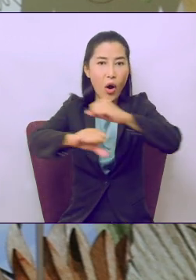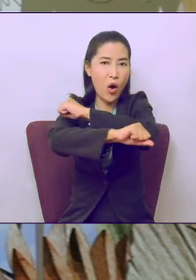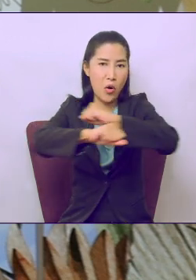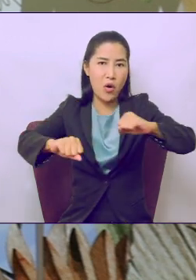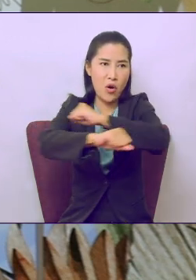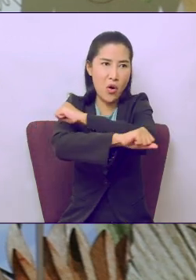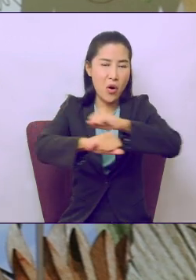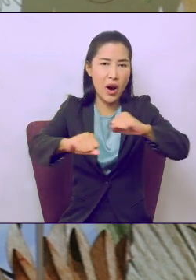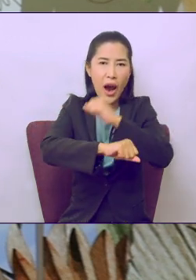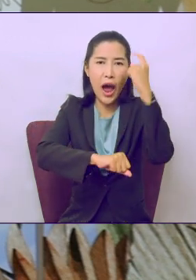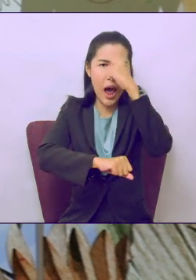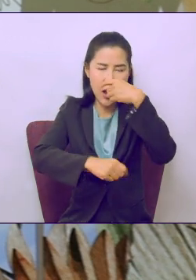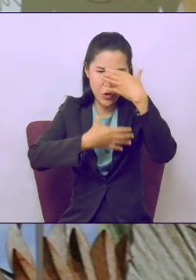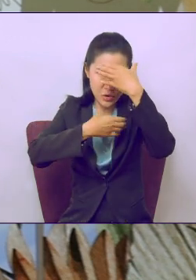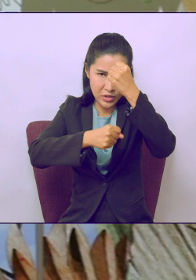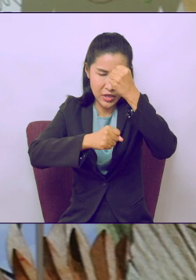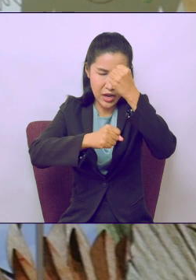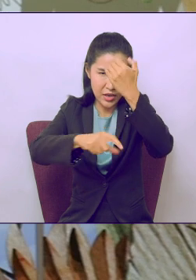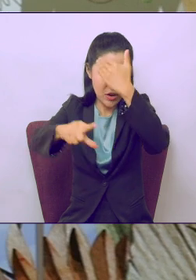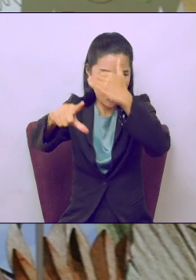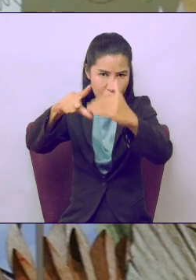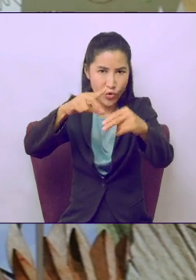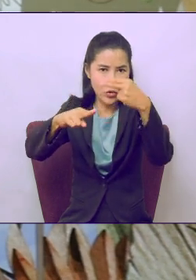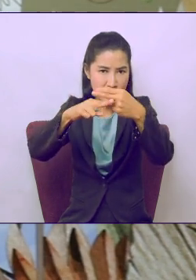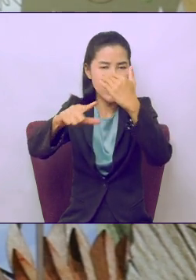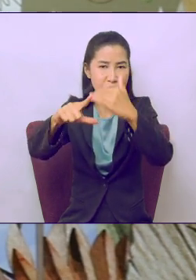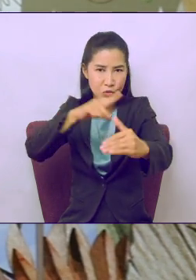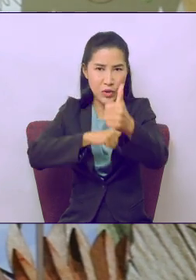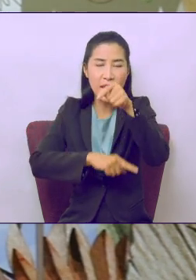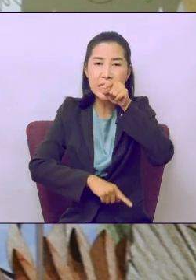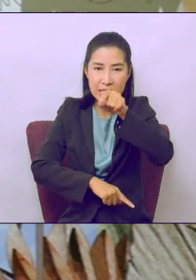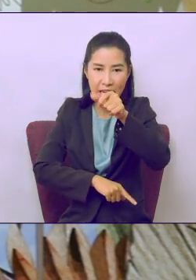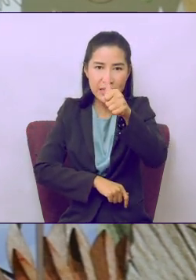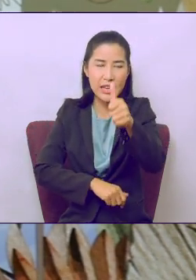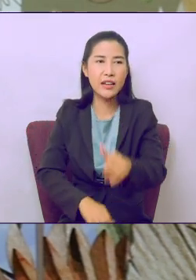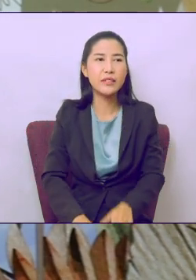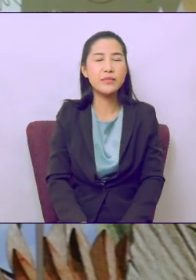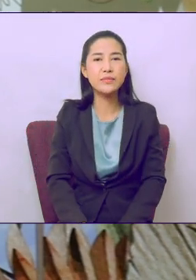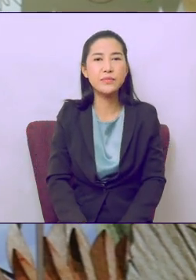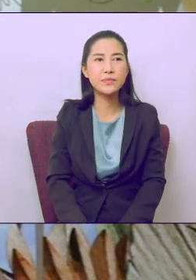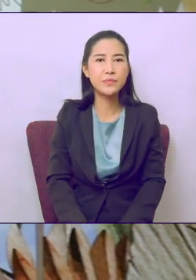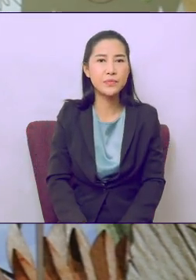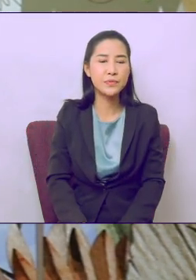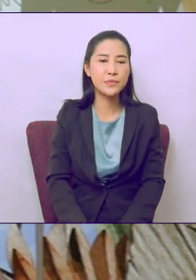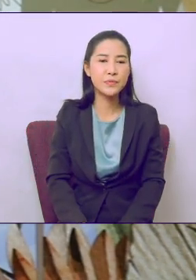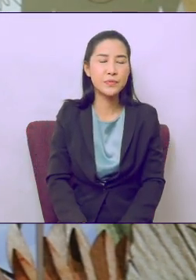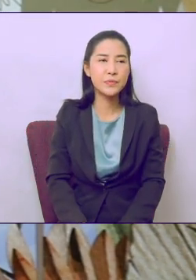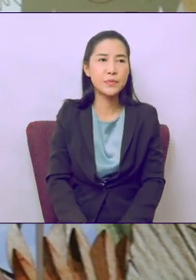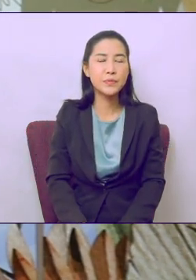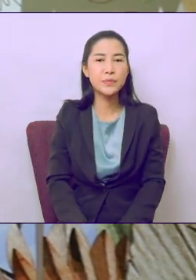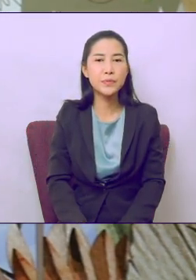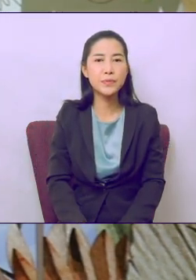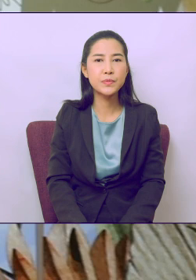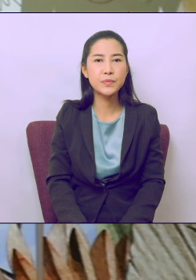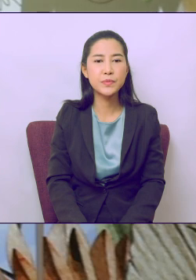เดี๋ยวผมส่งให้นะครับถ้าสนใจนะครับเพราะว่าตอนนี้ราคาถูกลงและนะครับสเกตบอร์ดน่าจะแพงนะครับอ่ะ่าต่อไป